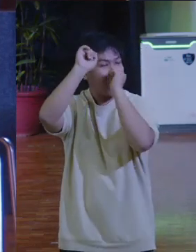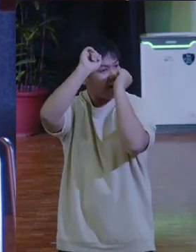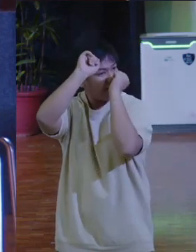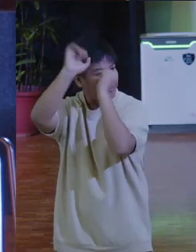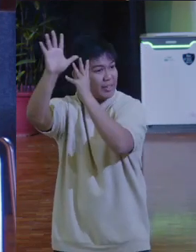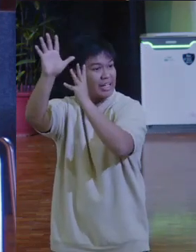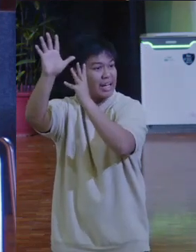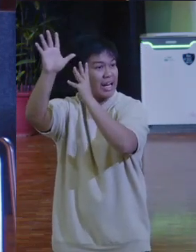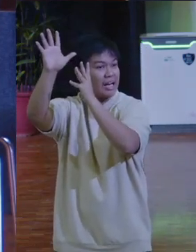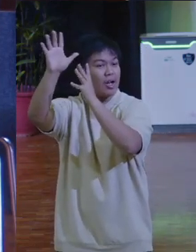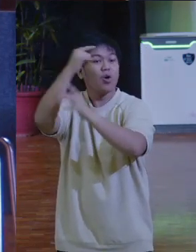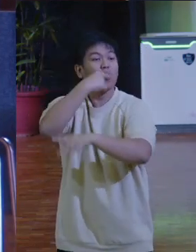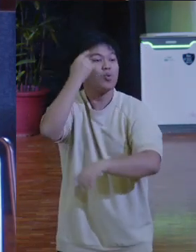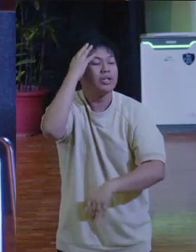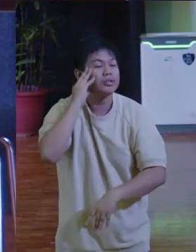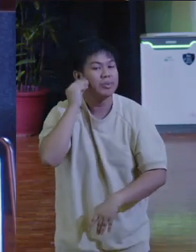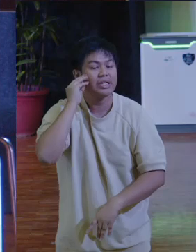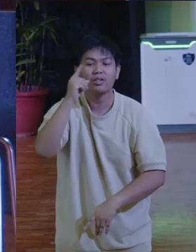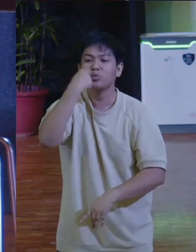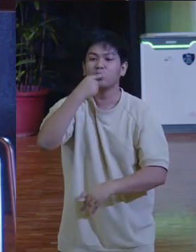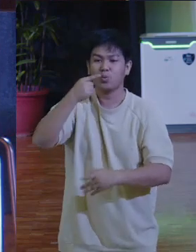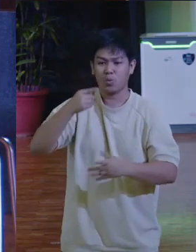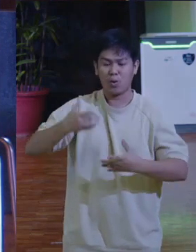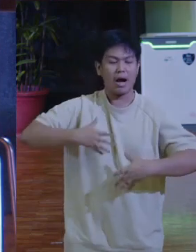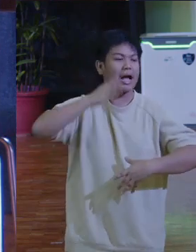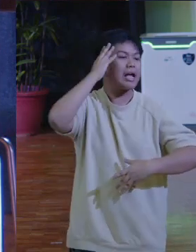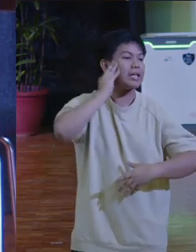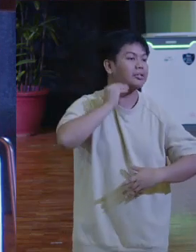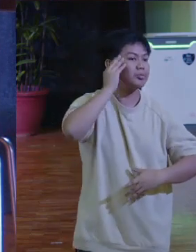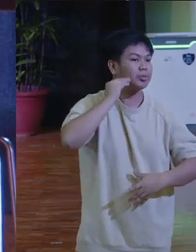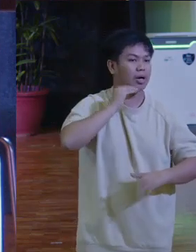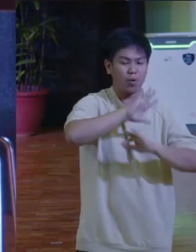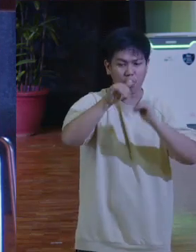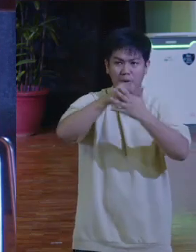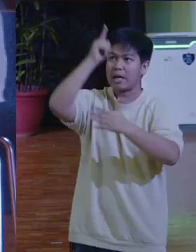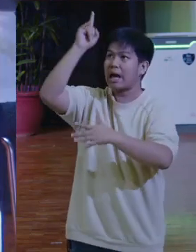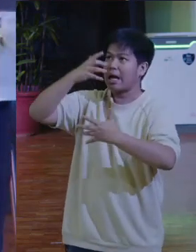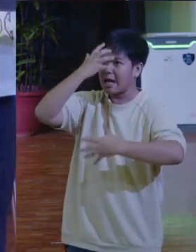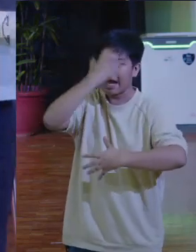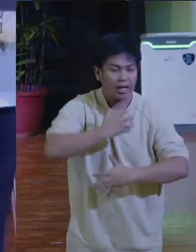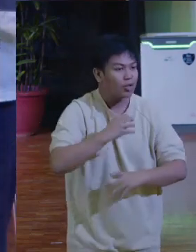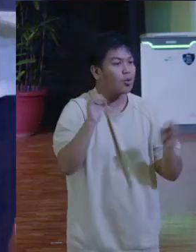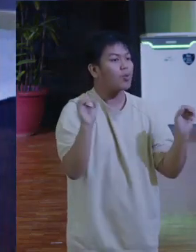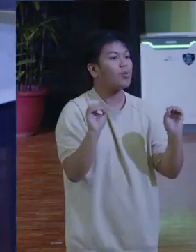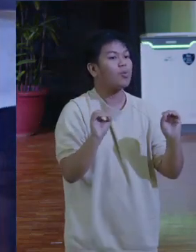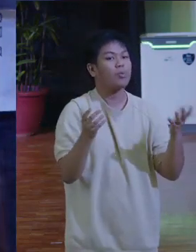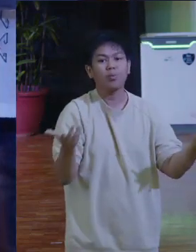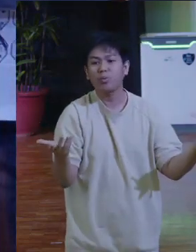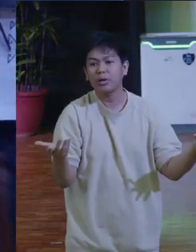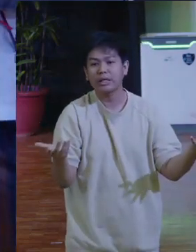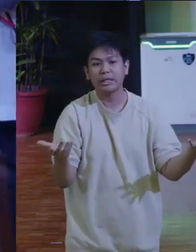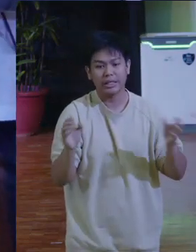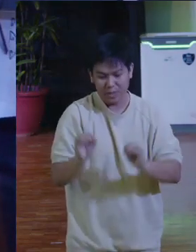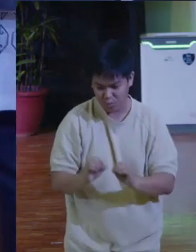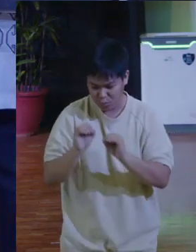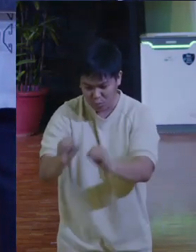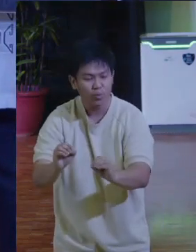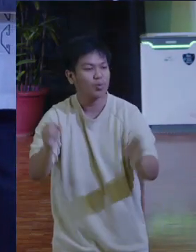of God's vengeance. Ang galit, ang puot ng Diyos ay ibinuhos sa kanya sa